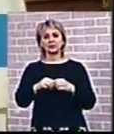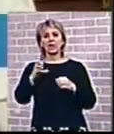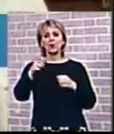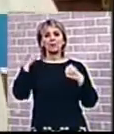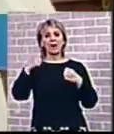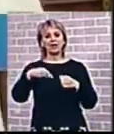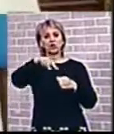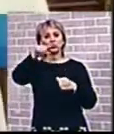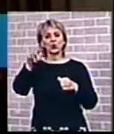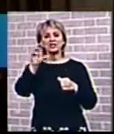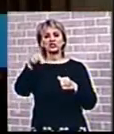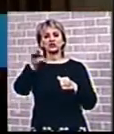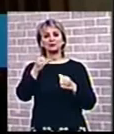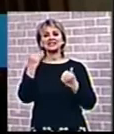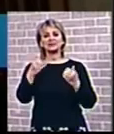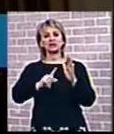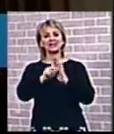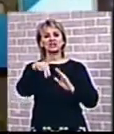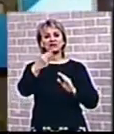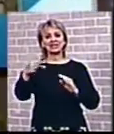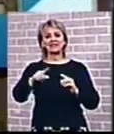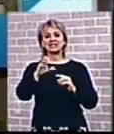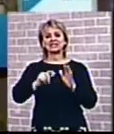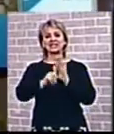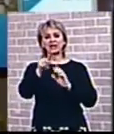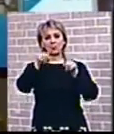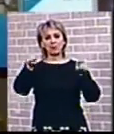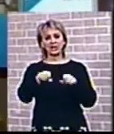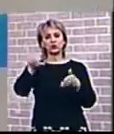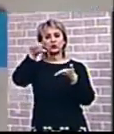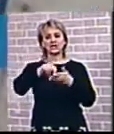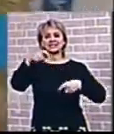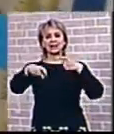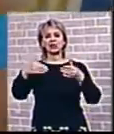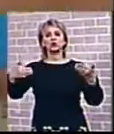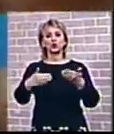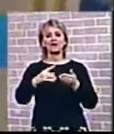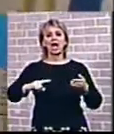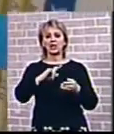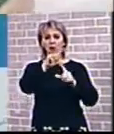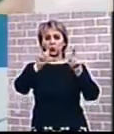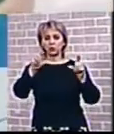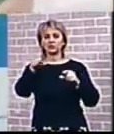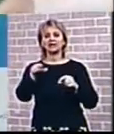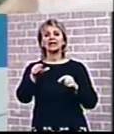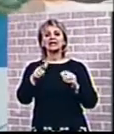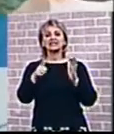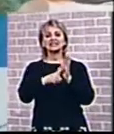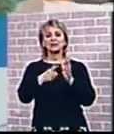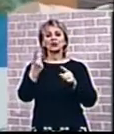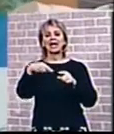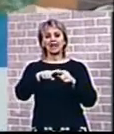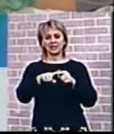Майка, номер и чип. Сегодня начали выдавать стартовые пакеты участников забега по новому аэропорту. Семерка –